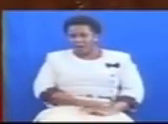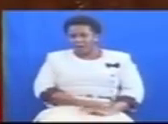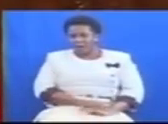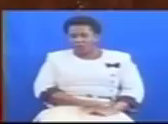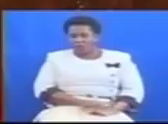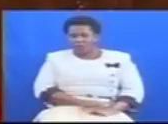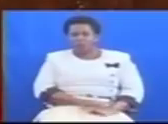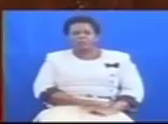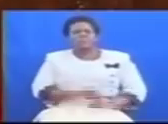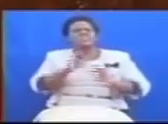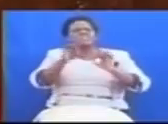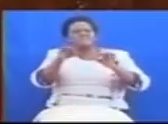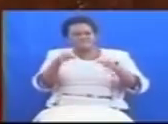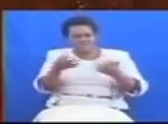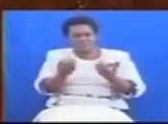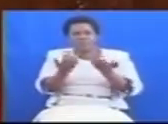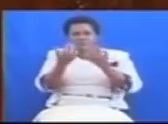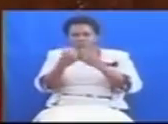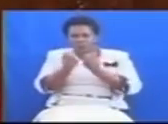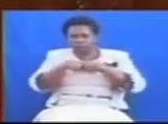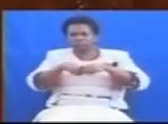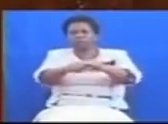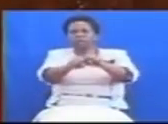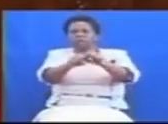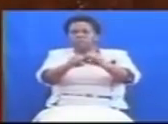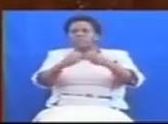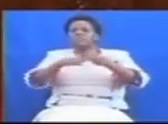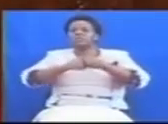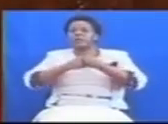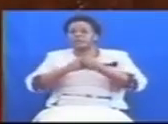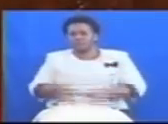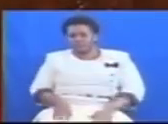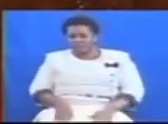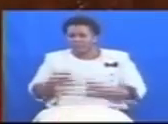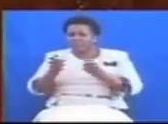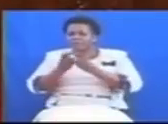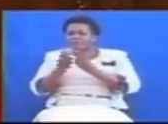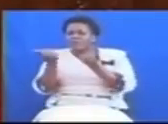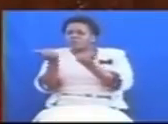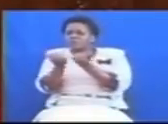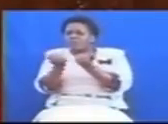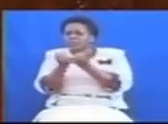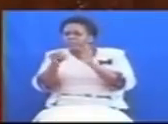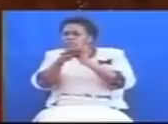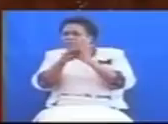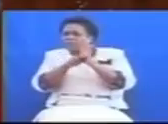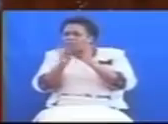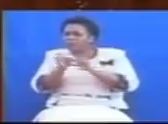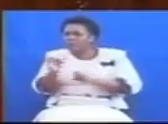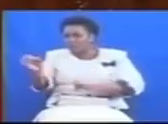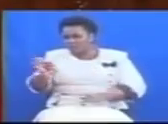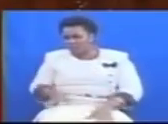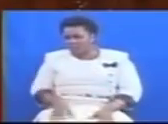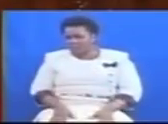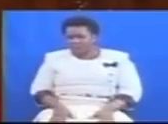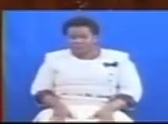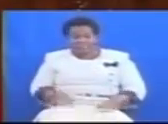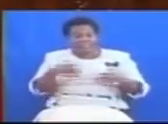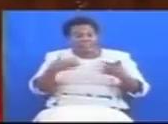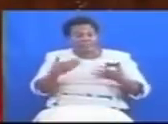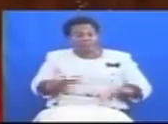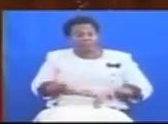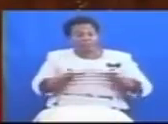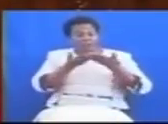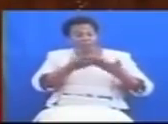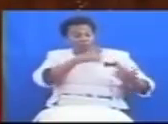changamoto za muungano na kuweka ratiba mahususi ya vikao. Kwa kile kikao kikubwa kabisa cha Makamu wa Rais